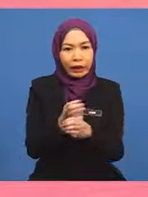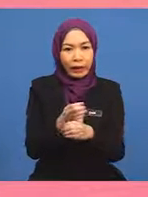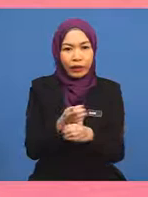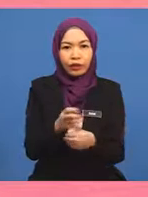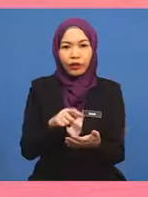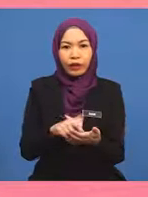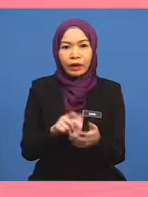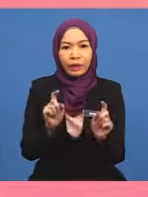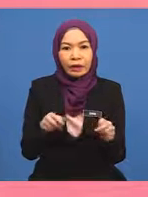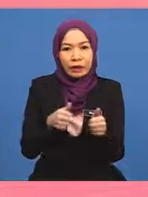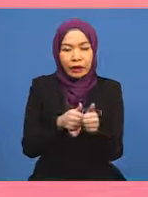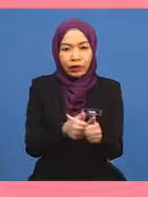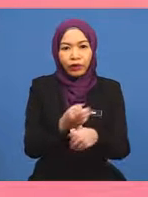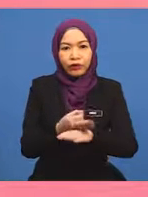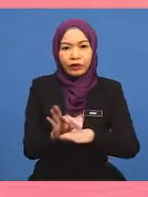sepenuhnya.